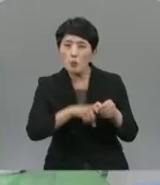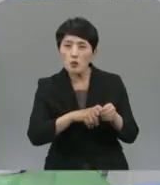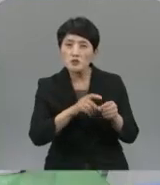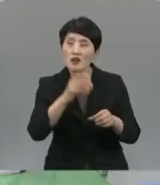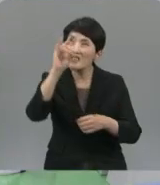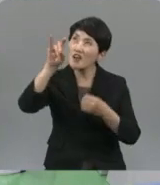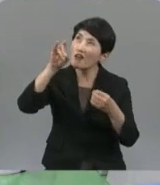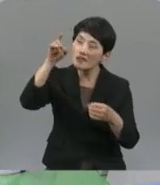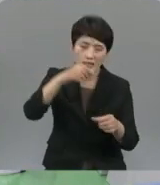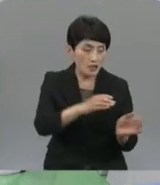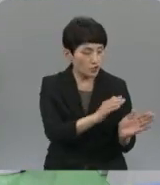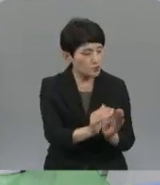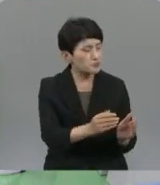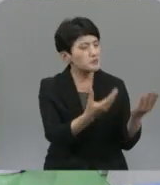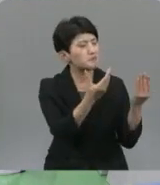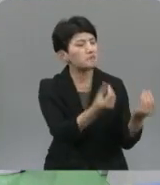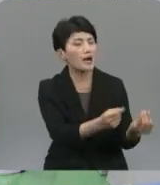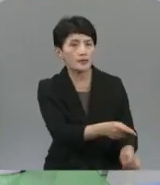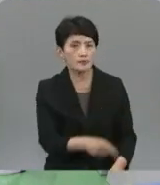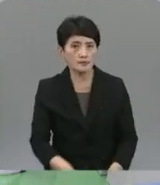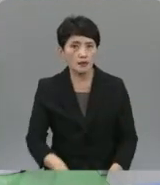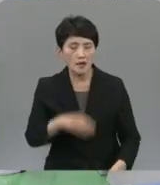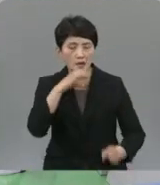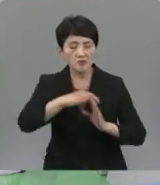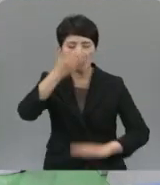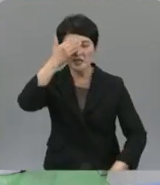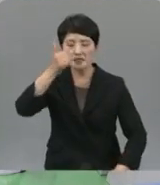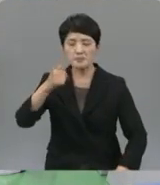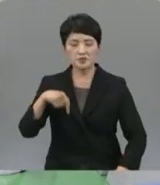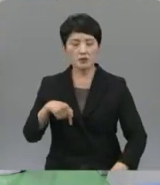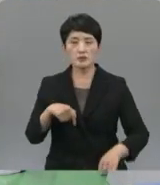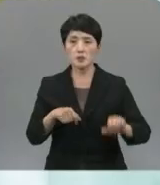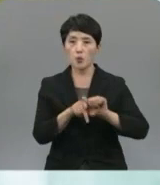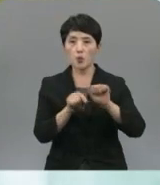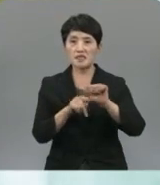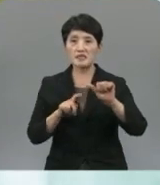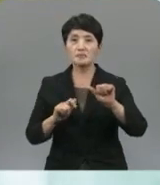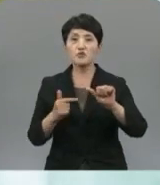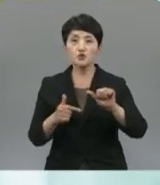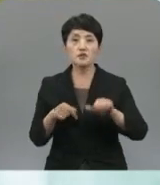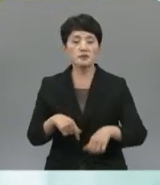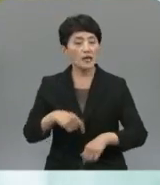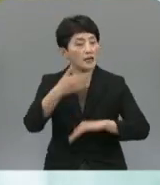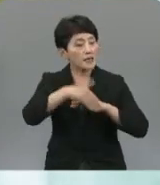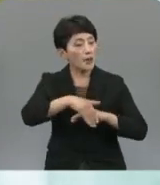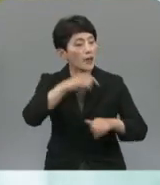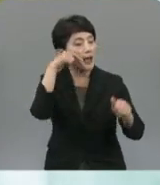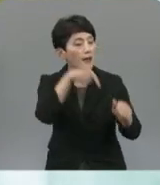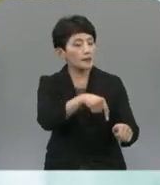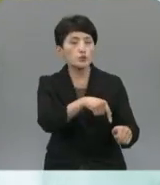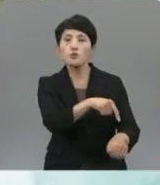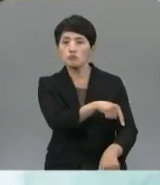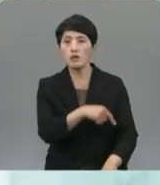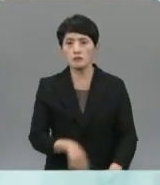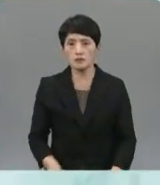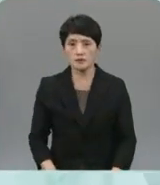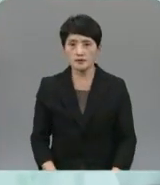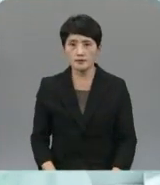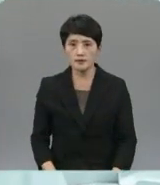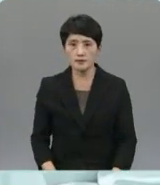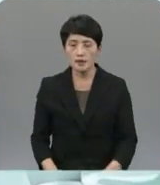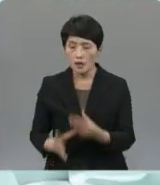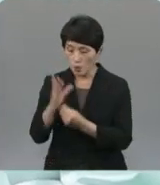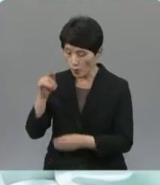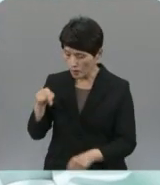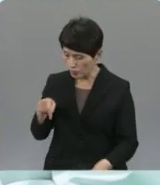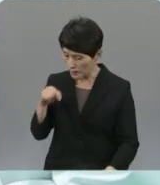夫·舒默勒表示，北韩似乎正在为建设新的发射台而提供电力。分析认为，正在加紧建